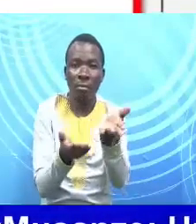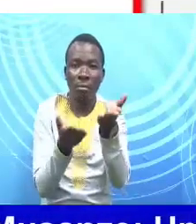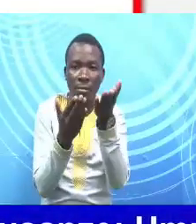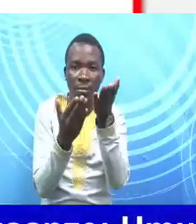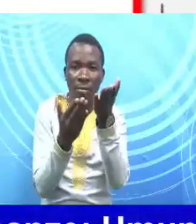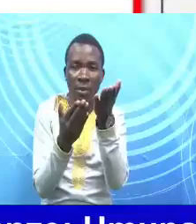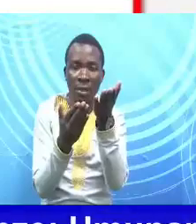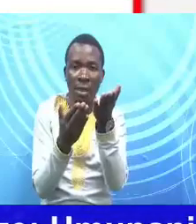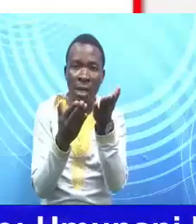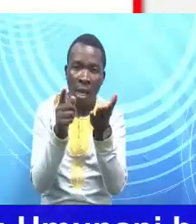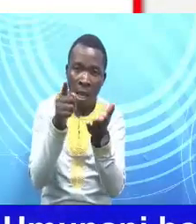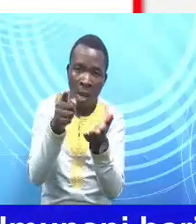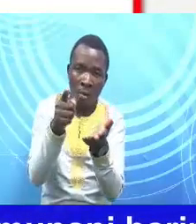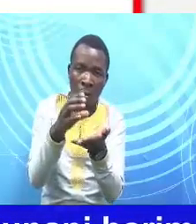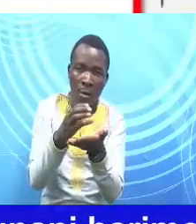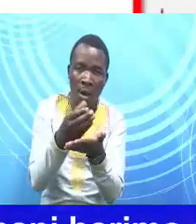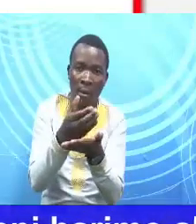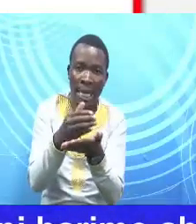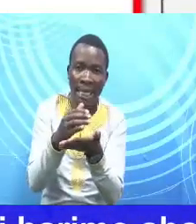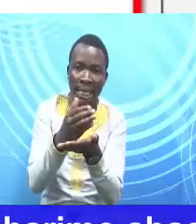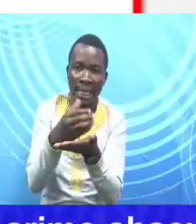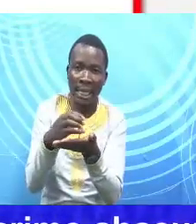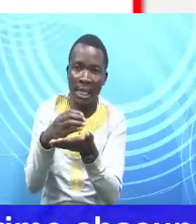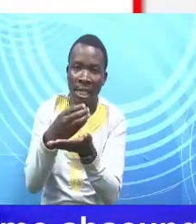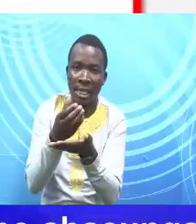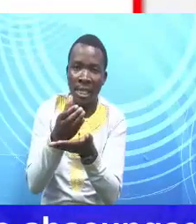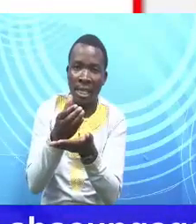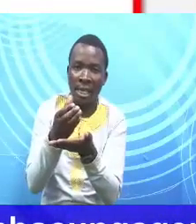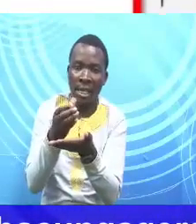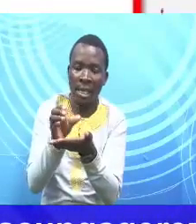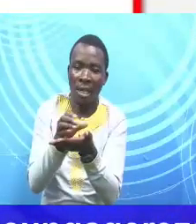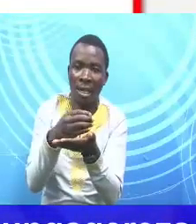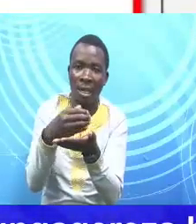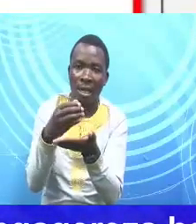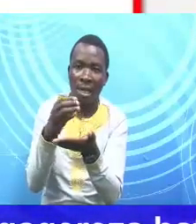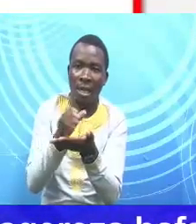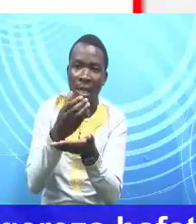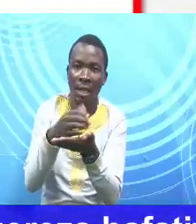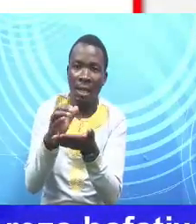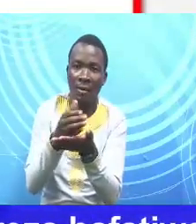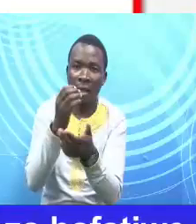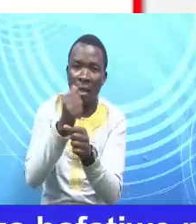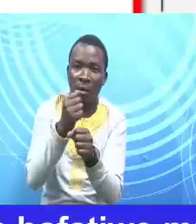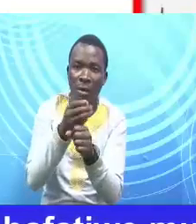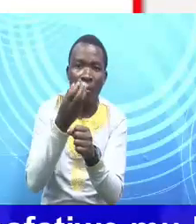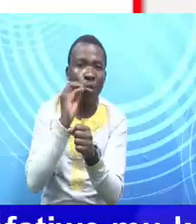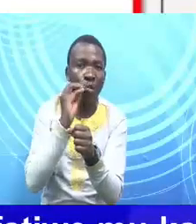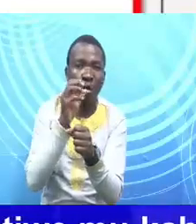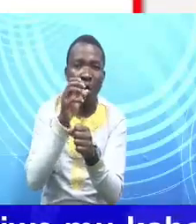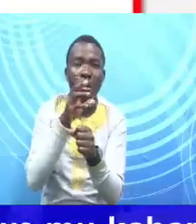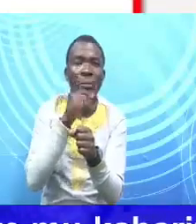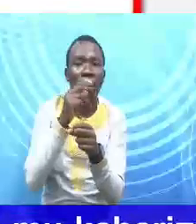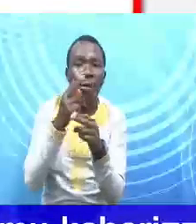Ako kabari ni akabari bigaragara ko gacuru gakorera mu rugo k'umuntu witwa Ngendahimana Pascal.